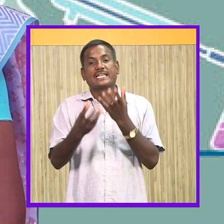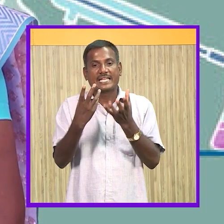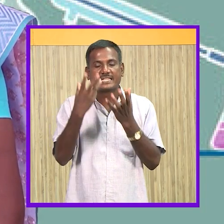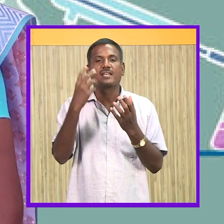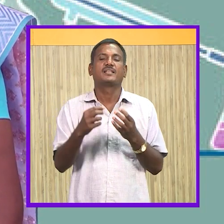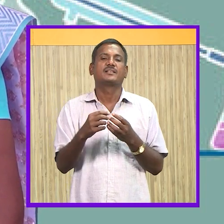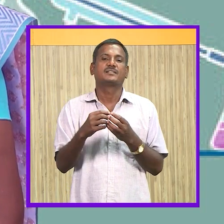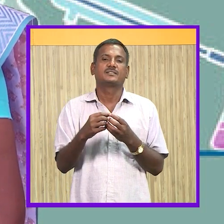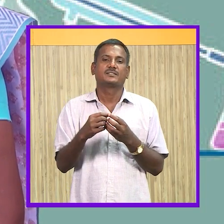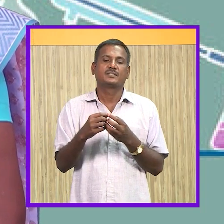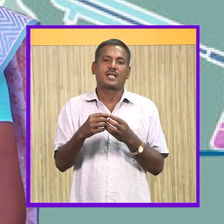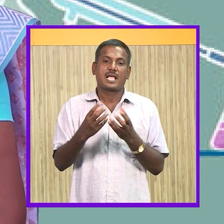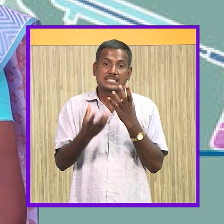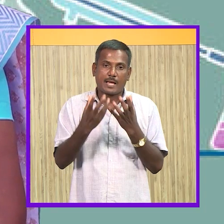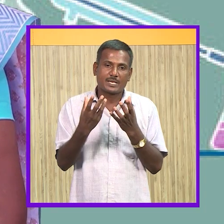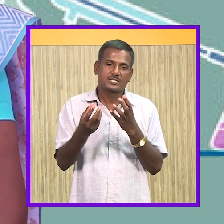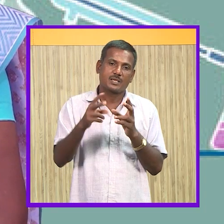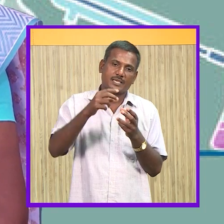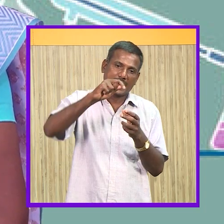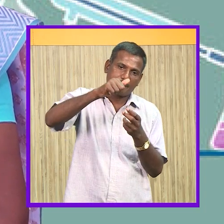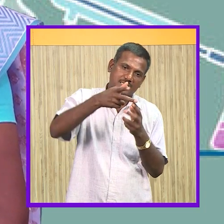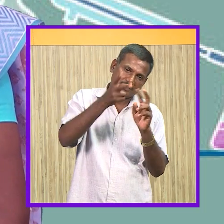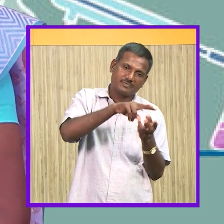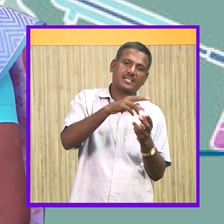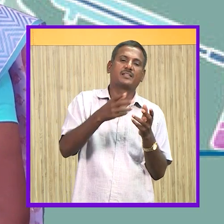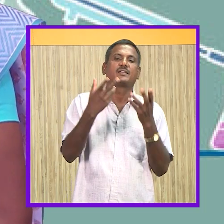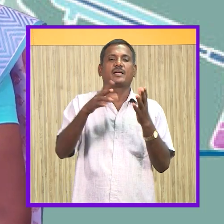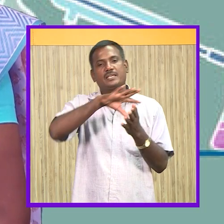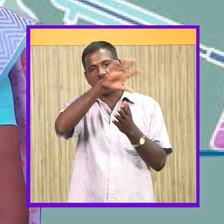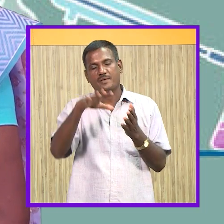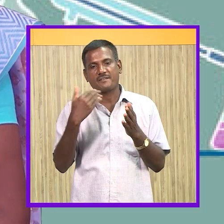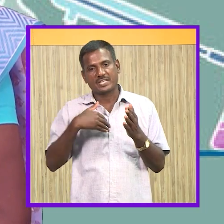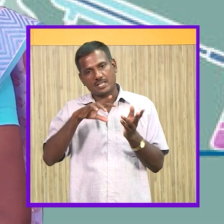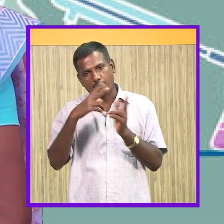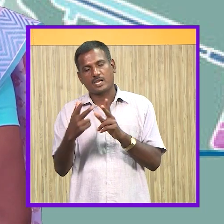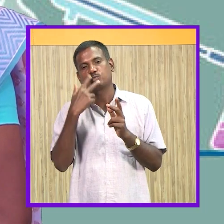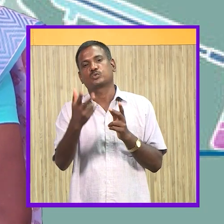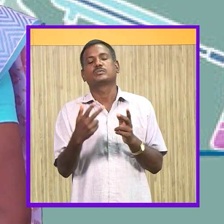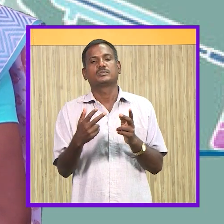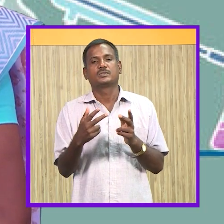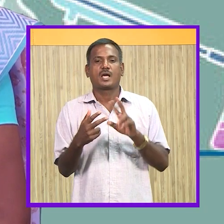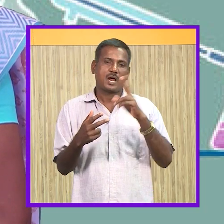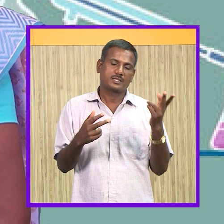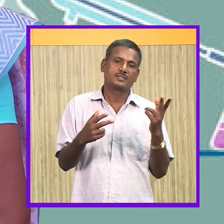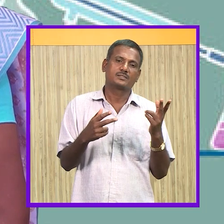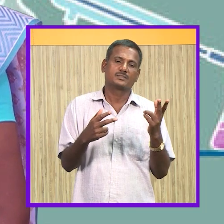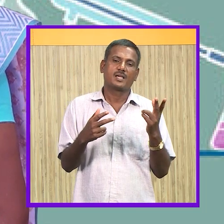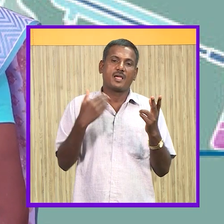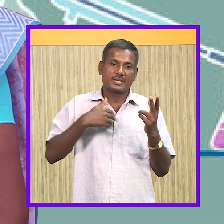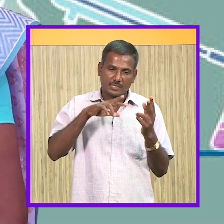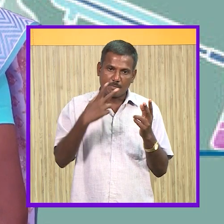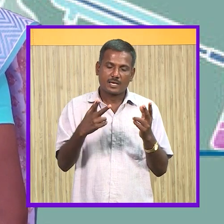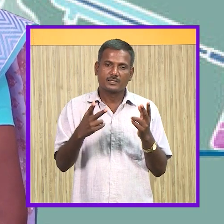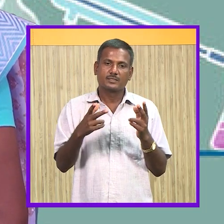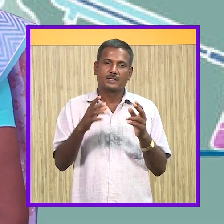எரிதல், அதே போல் சமையல் சோடா எலுமிச்சையுடன் இணையக்கூடிய வினை, இது அனைத்தும் வேதியியல் மாற்றங்களே. அடுத்து வேதியியல்